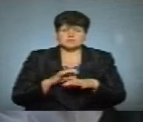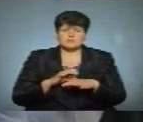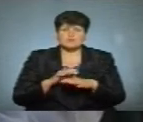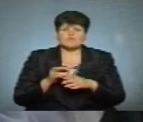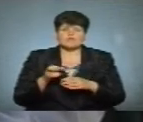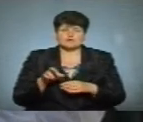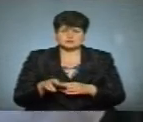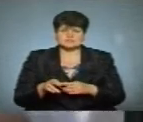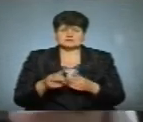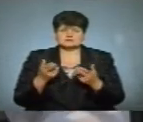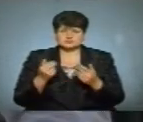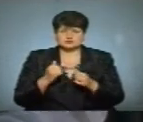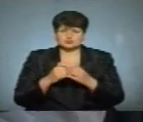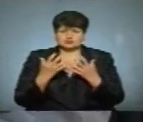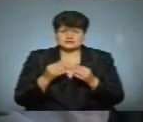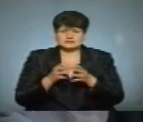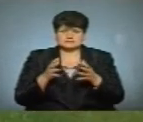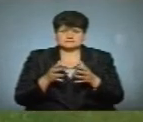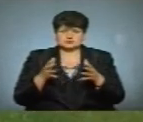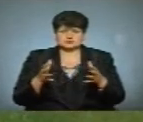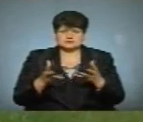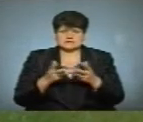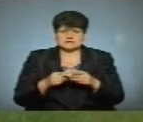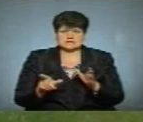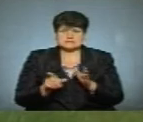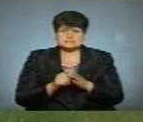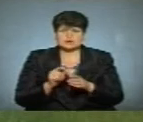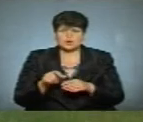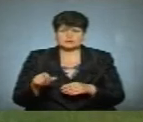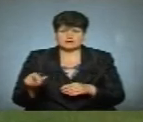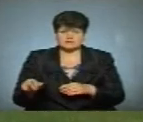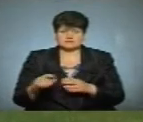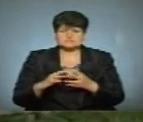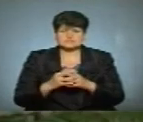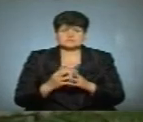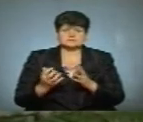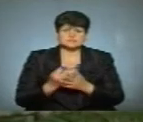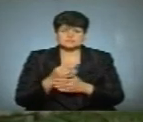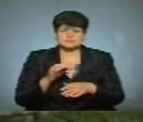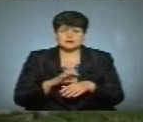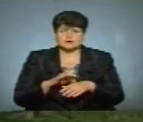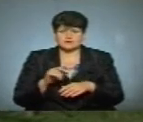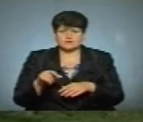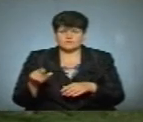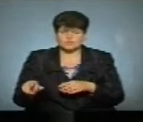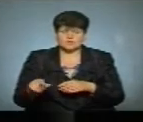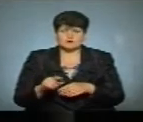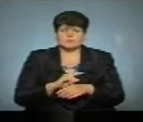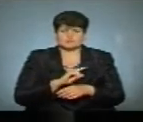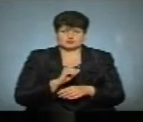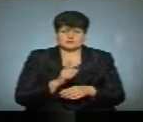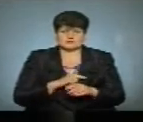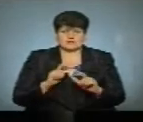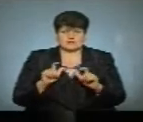і, звичайно, кожного дня росте кількість контактних. У селах, де виявили хворих на коронавірусну інфекцію, посилили